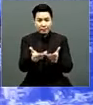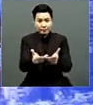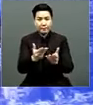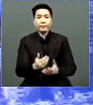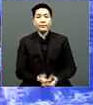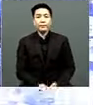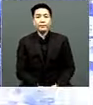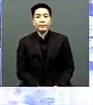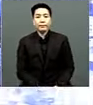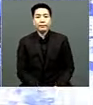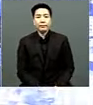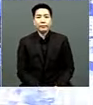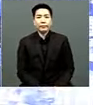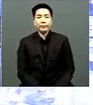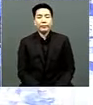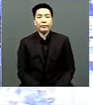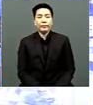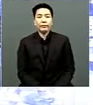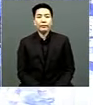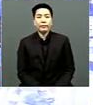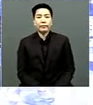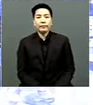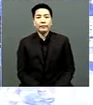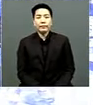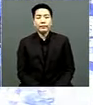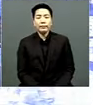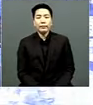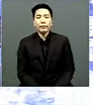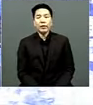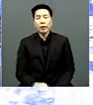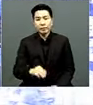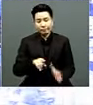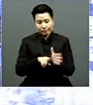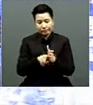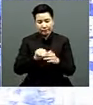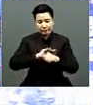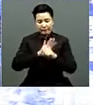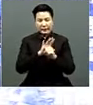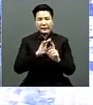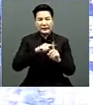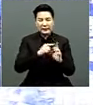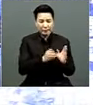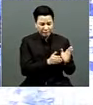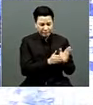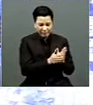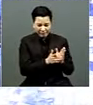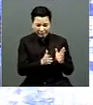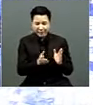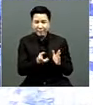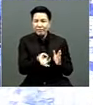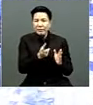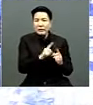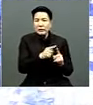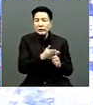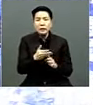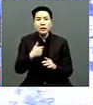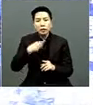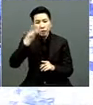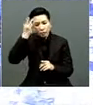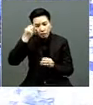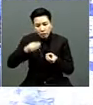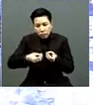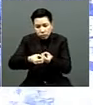ครับก็เราเจอกับโรคนี้มาไม่กี่เดือนเองแล้วเราก็จะต้องคิดทุกอย่างภาย